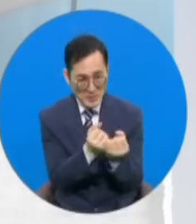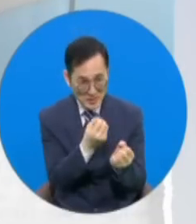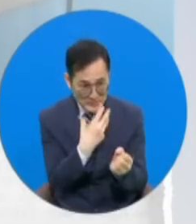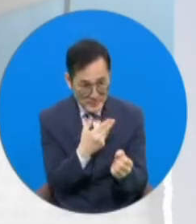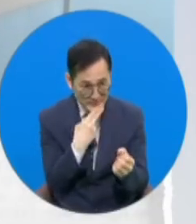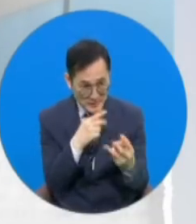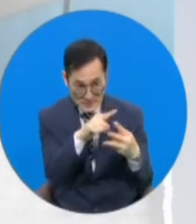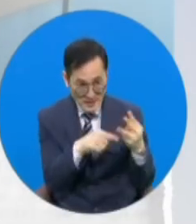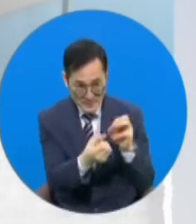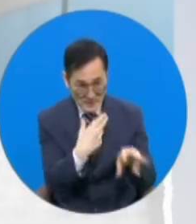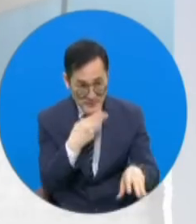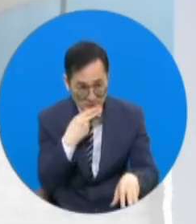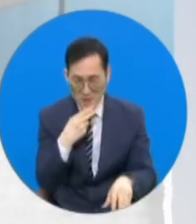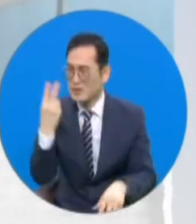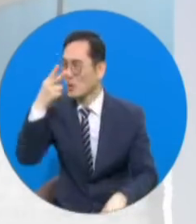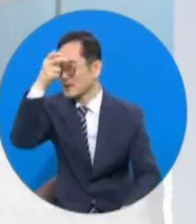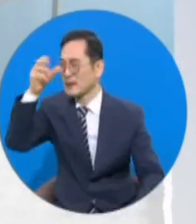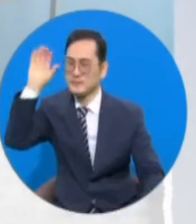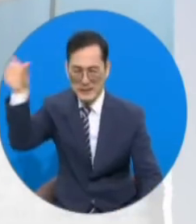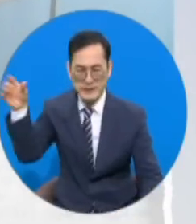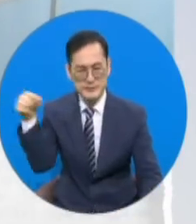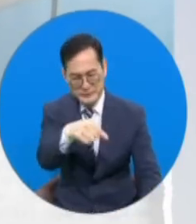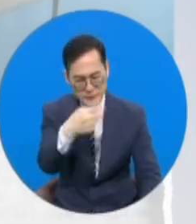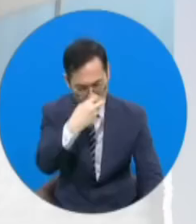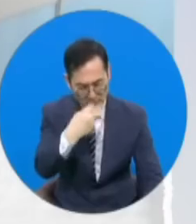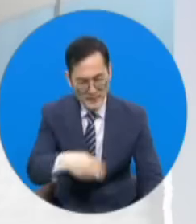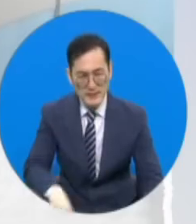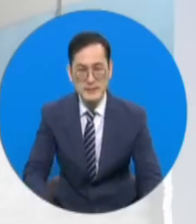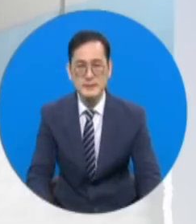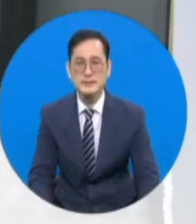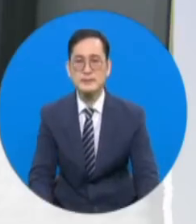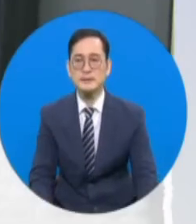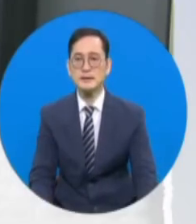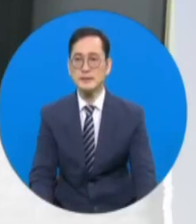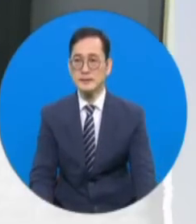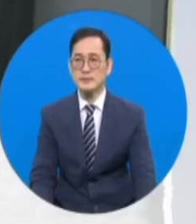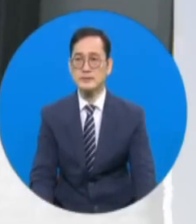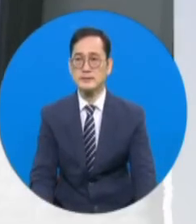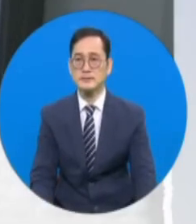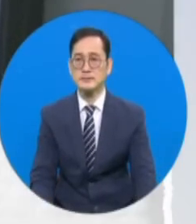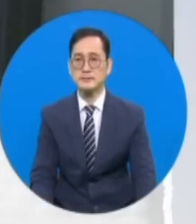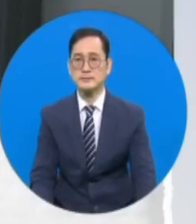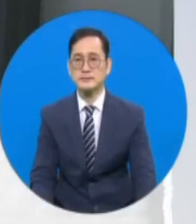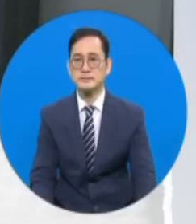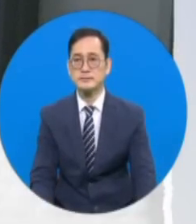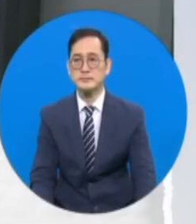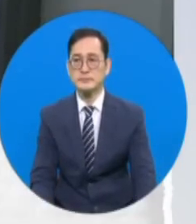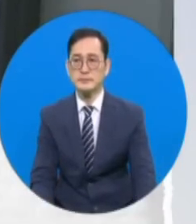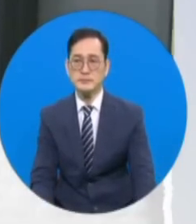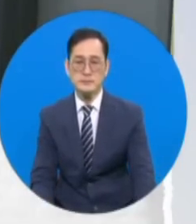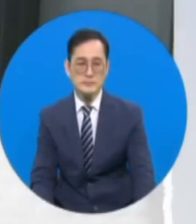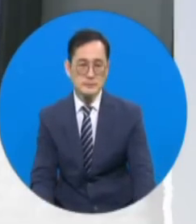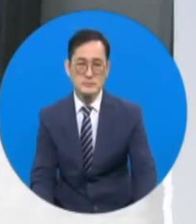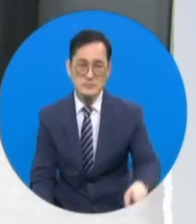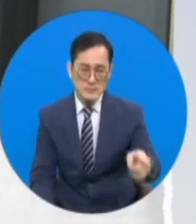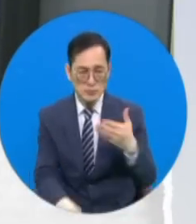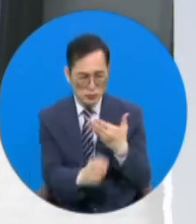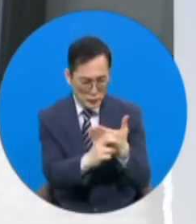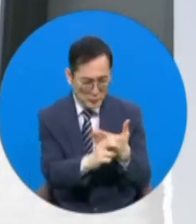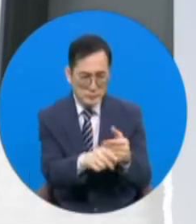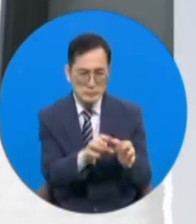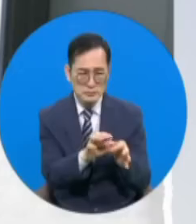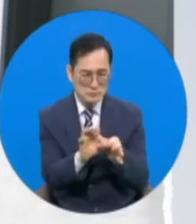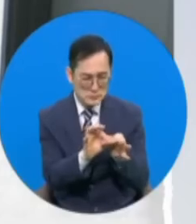통해서라도 나와야 되고 이게 자칫 저는 다른 방향으로 칠 수 있고 엄청난 파장까지도 올 수 있기 때문에 저는